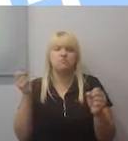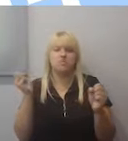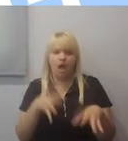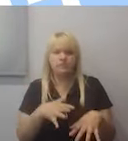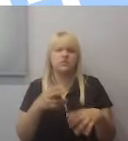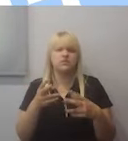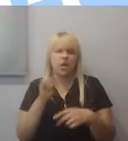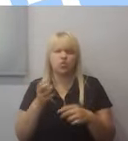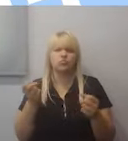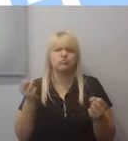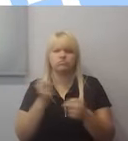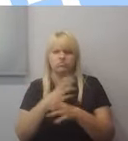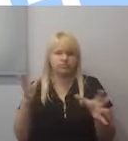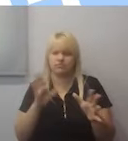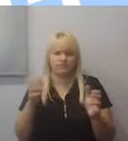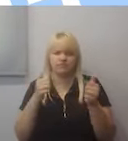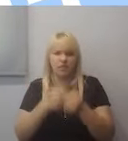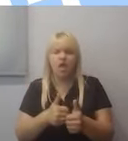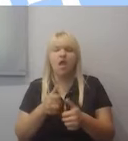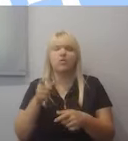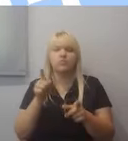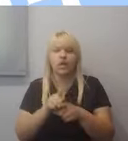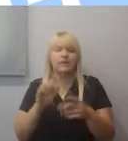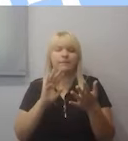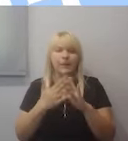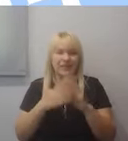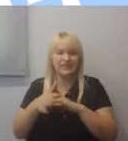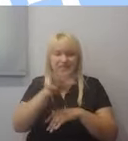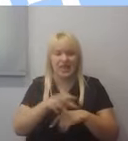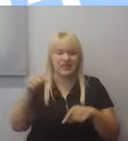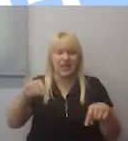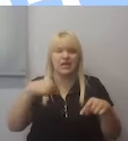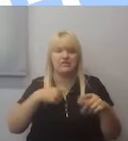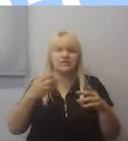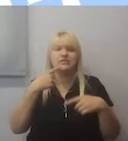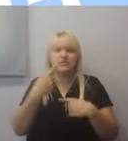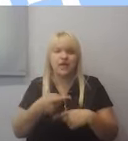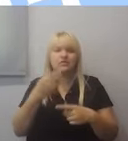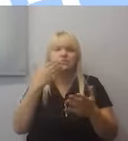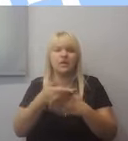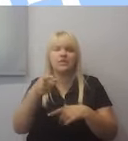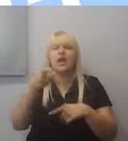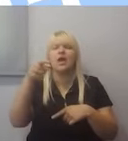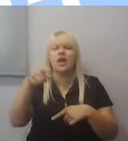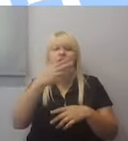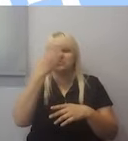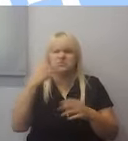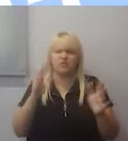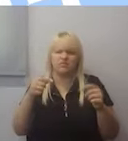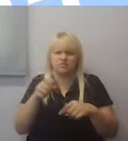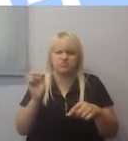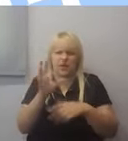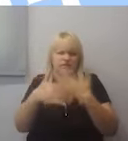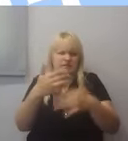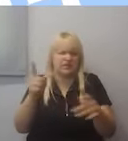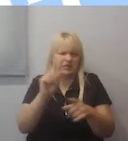bet pilsētu vidē ko es arī aicinātu neatseros šinī prezentācijā man ir jā tas